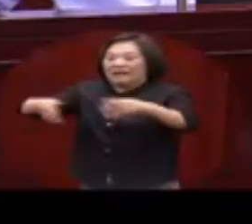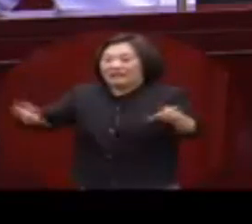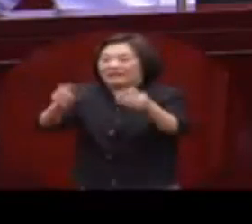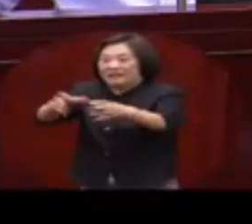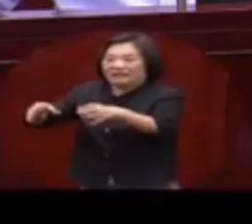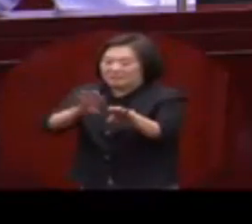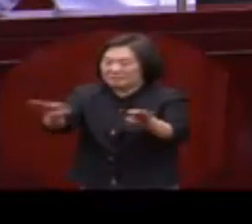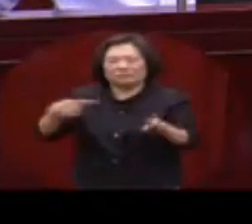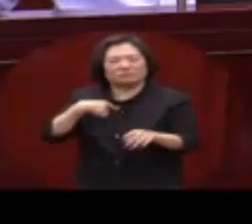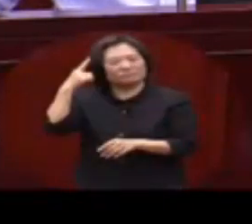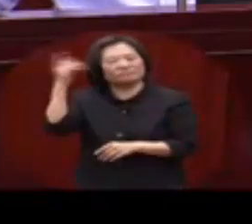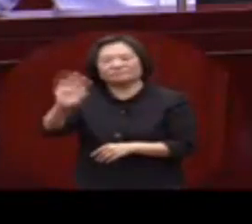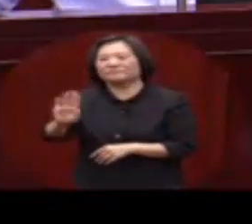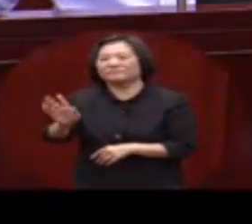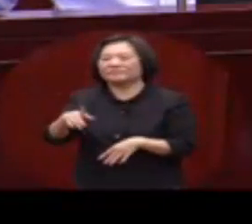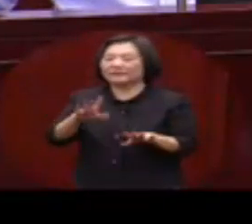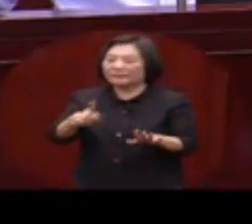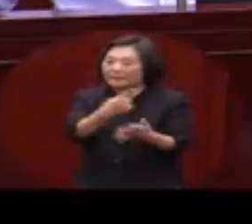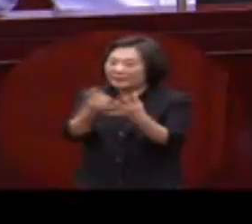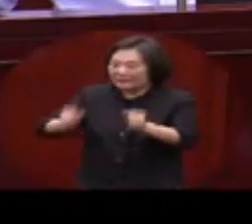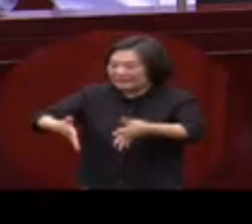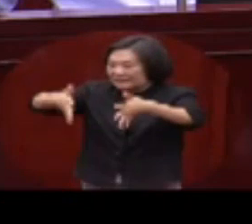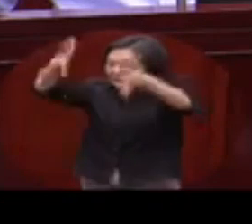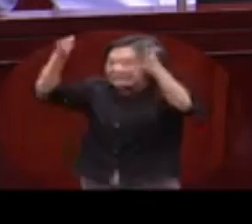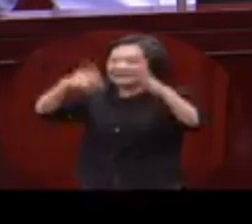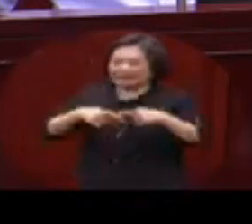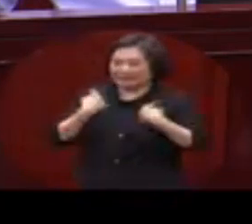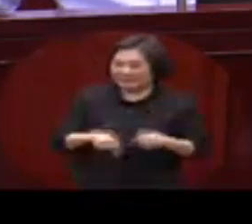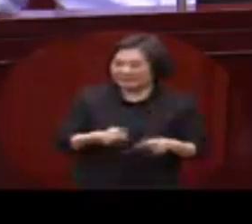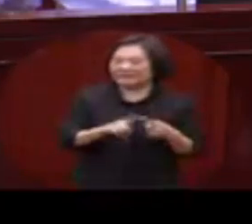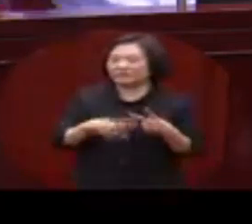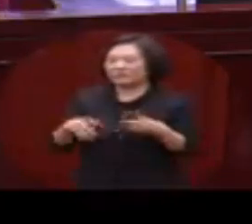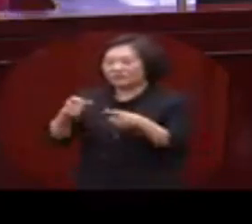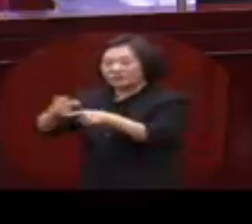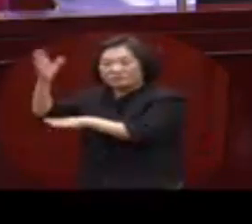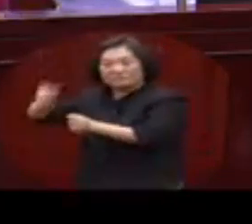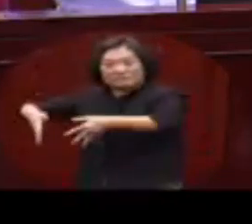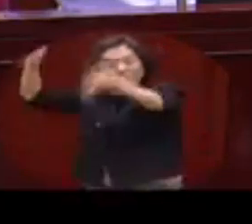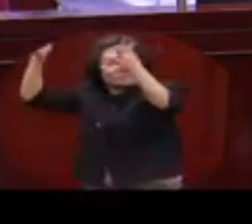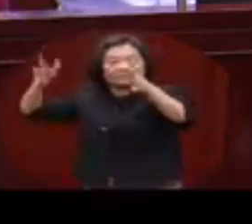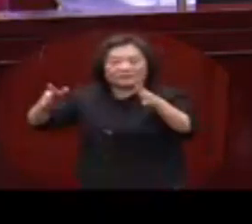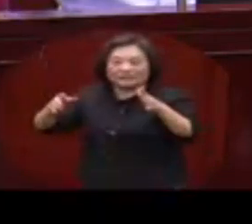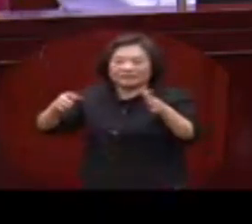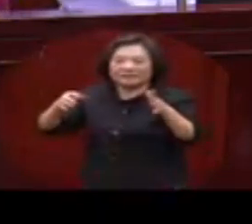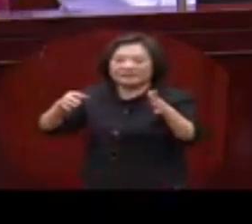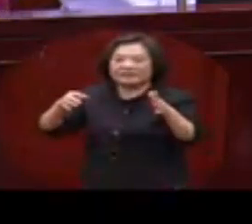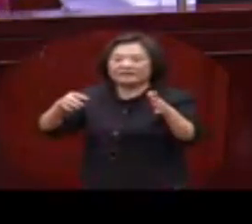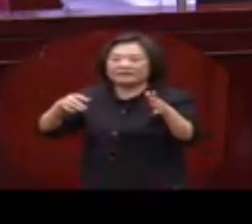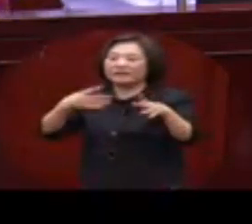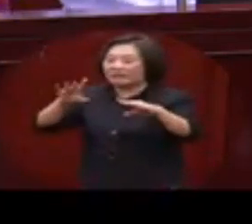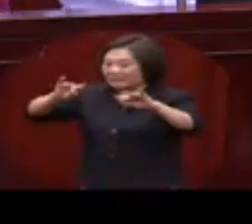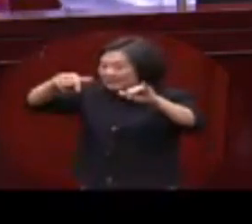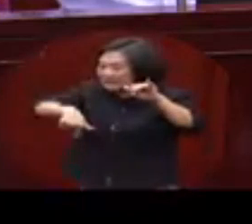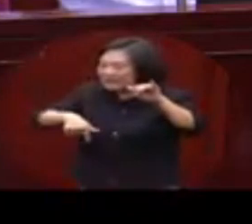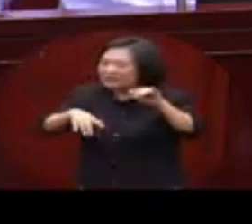该是把目前台北市每个私人的大楼啦、公家机关的这个，要以那个 Airbnb 的概念， Airbnb 如果你